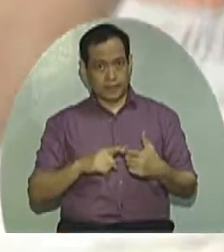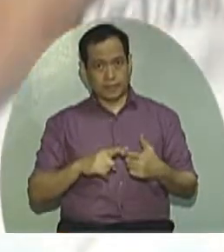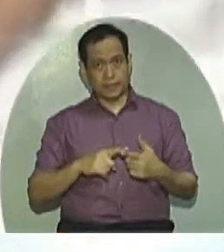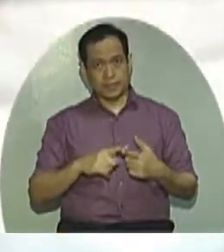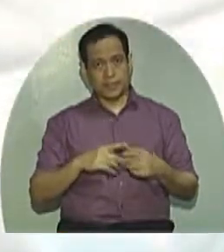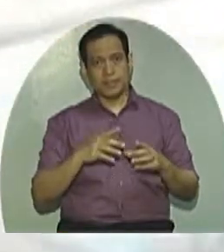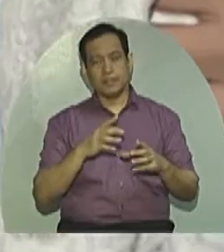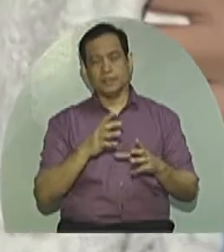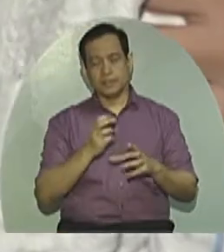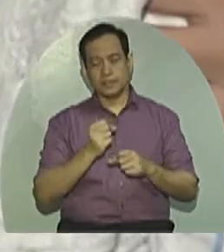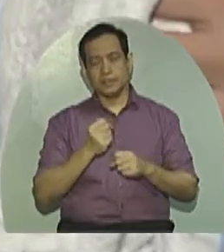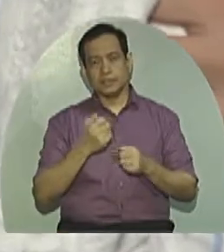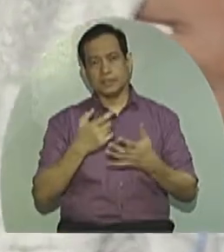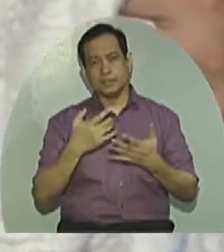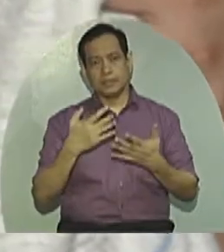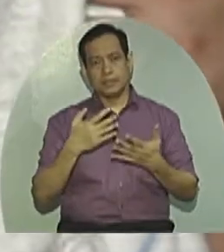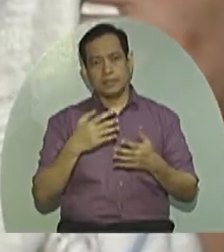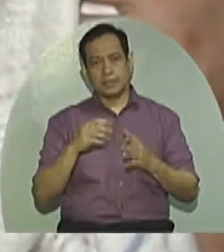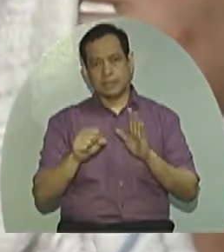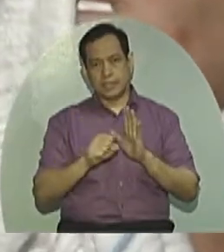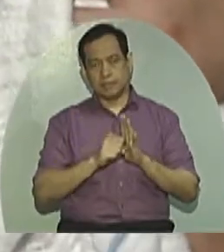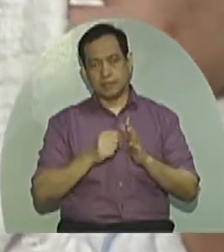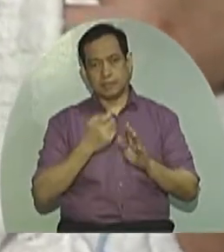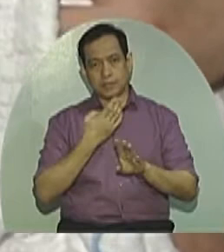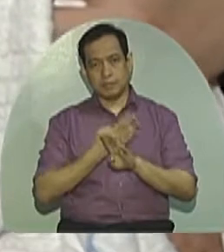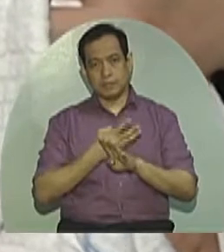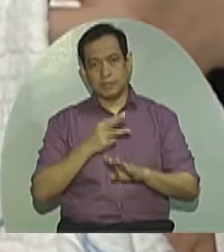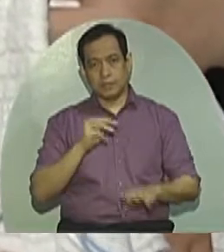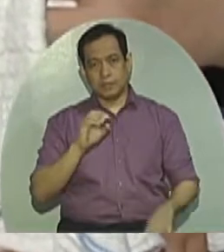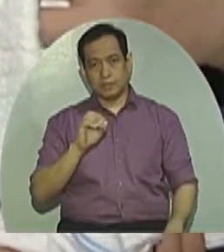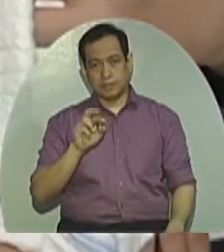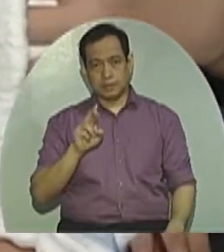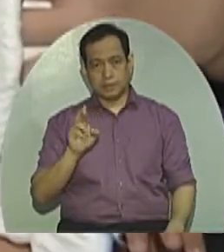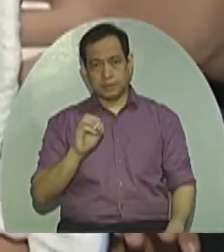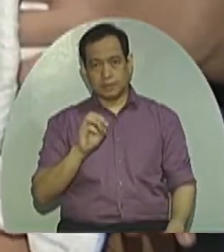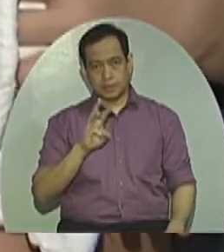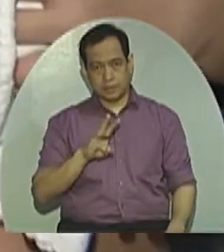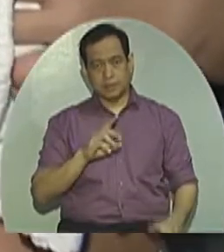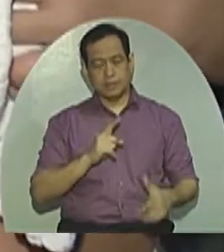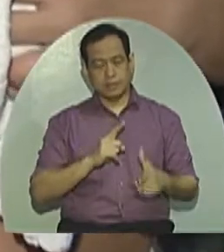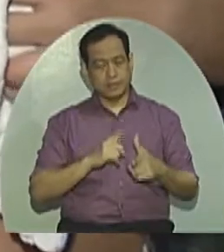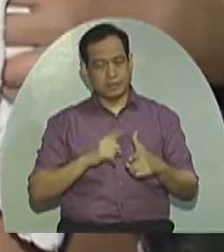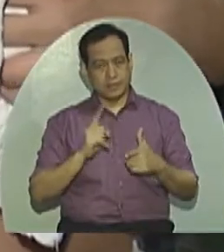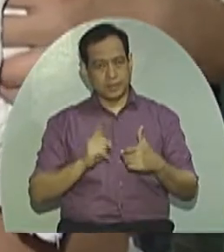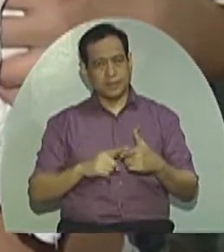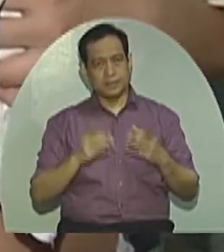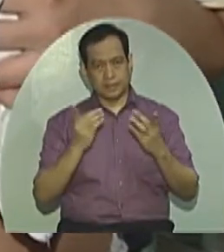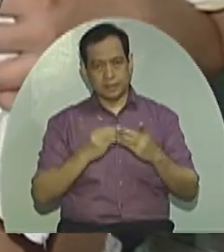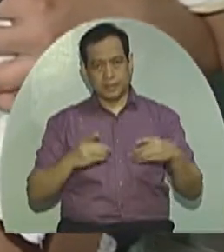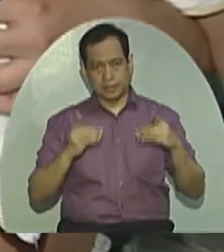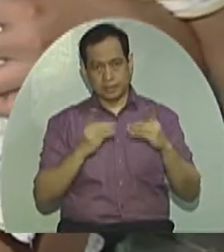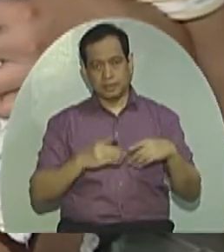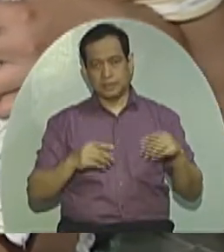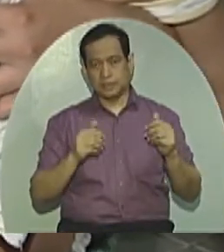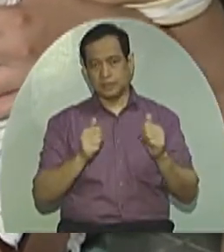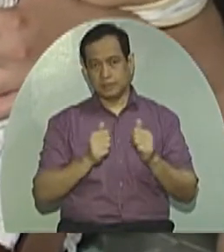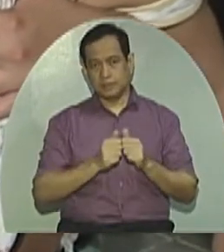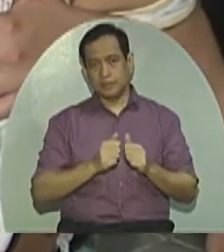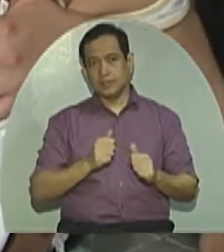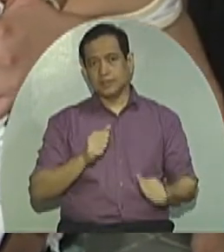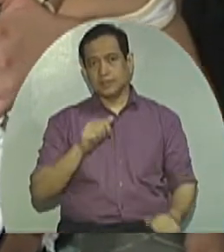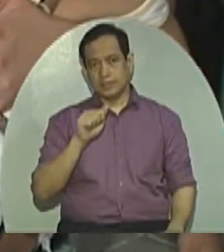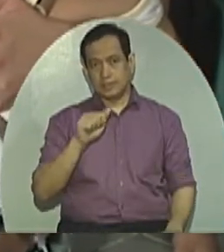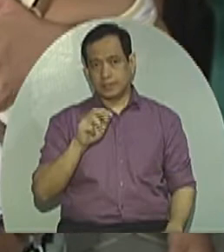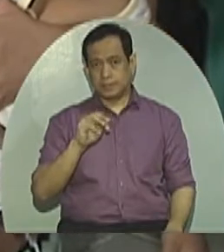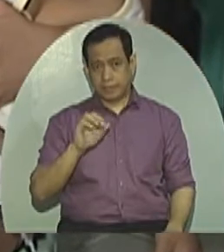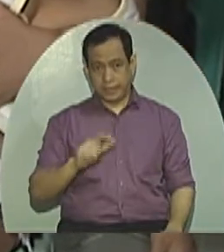2017. Kinuhanan po siya ng sample ng bone marrow. Tapos na-diagnose po siya na merong acute myeloid leukemia. Nung